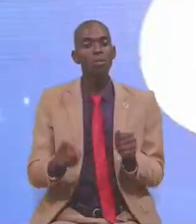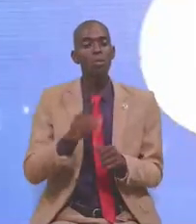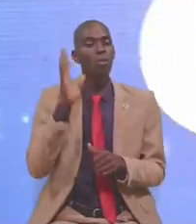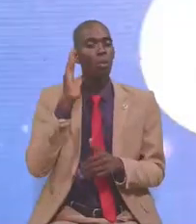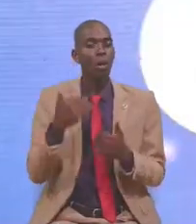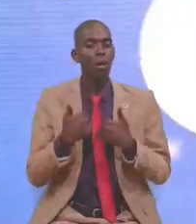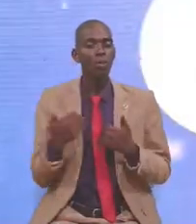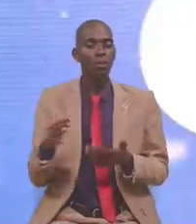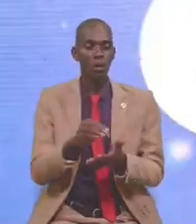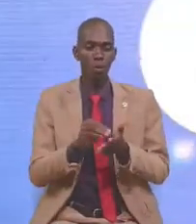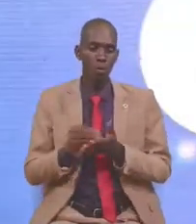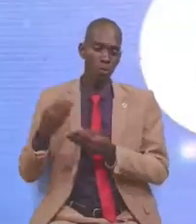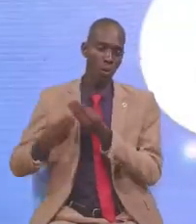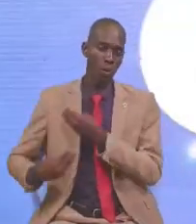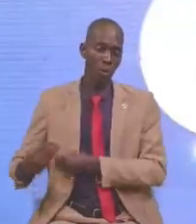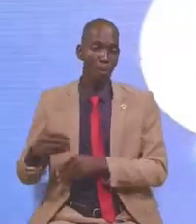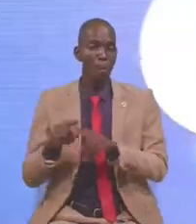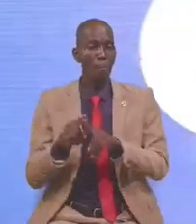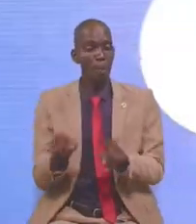aura son héritage. Mais,